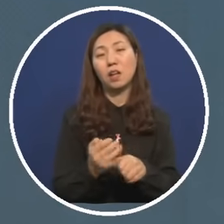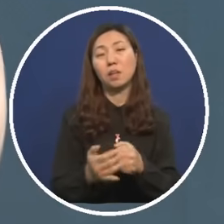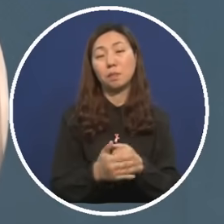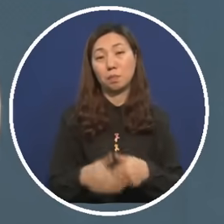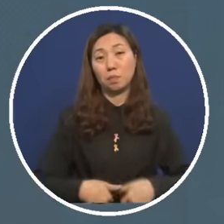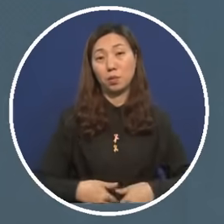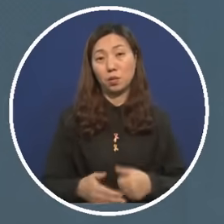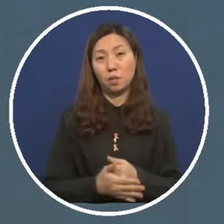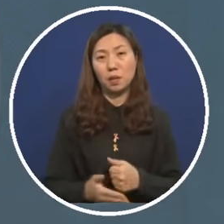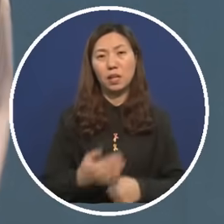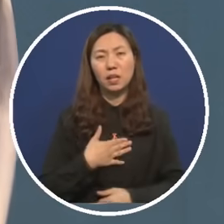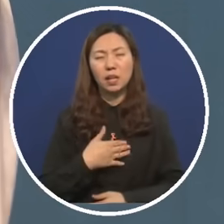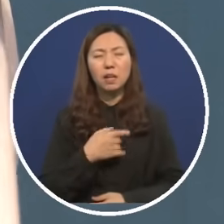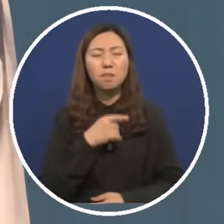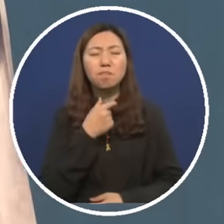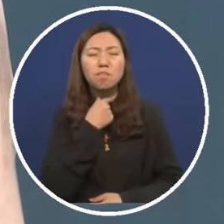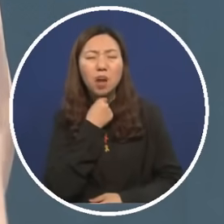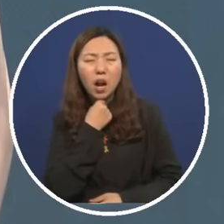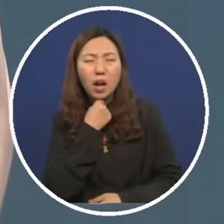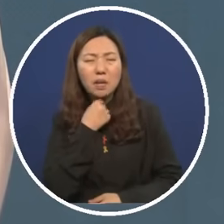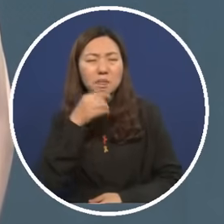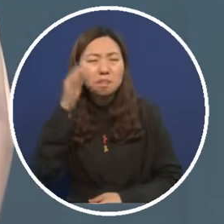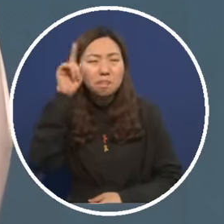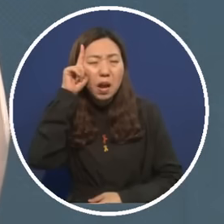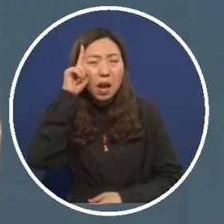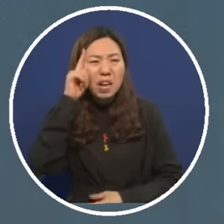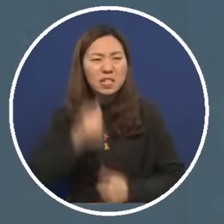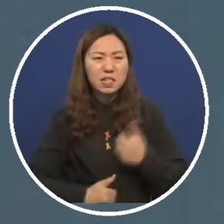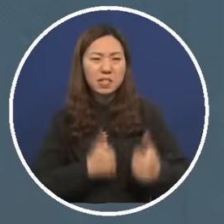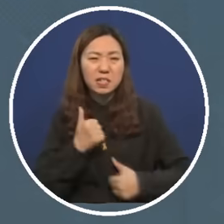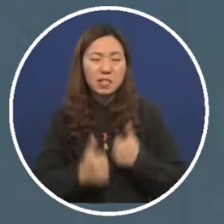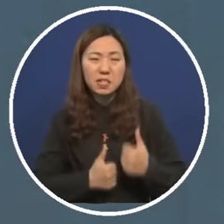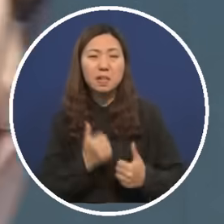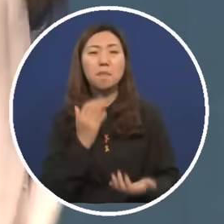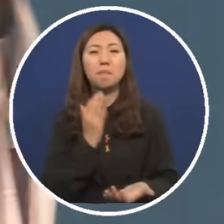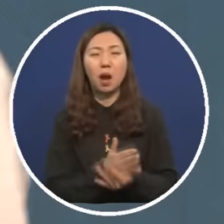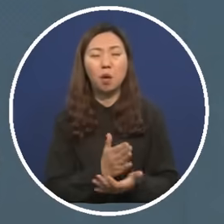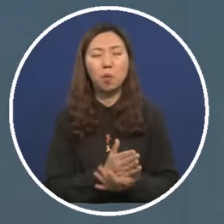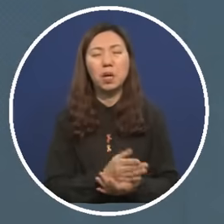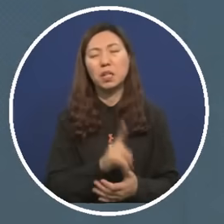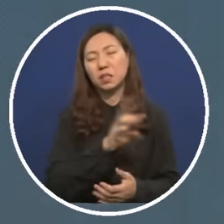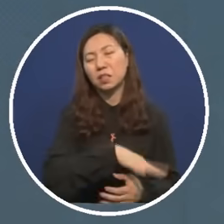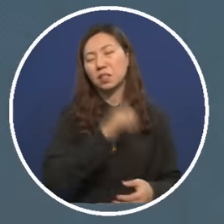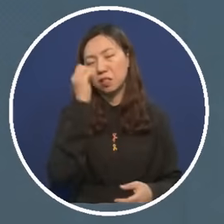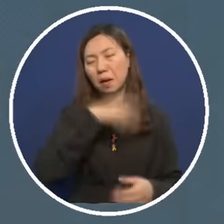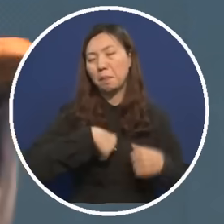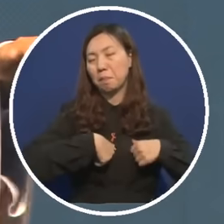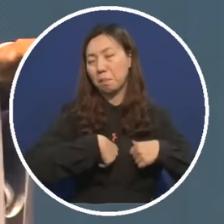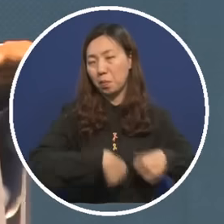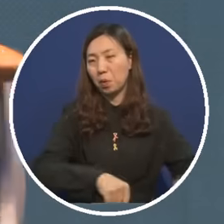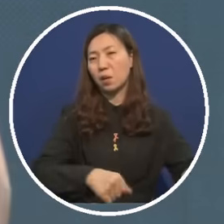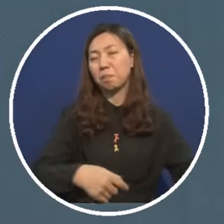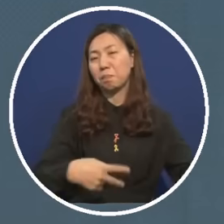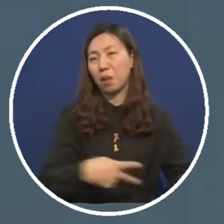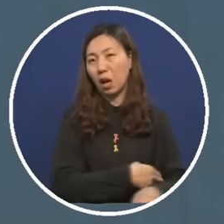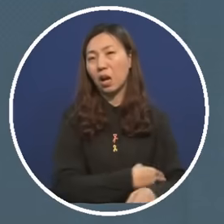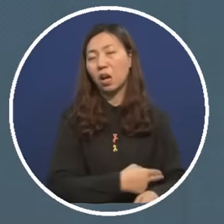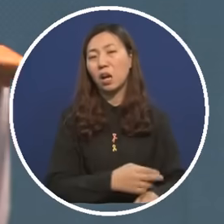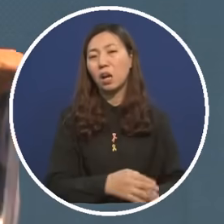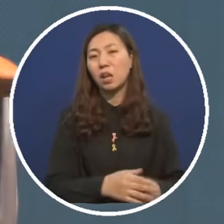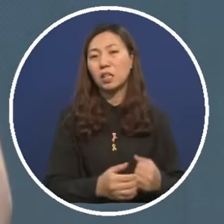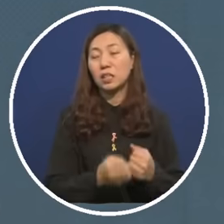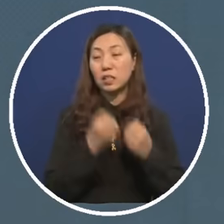내 기대에 어긋났다 그런다고 무조건 성질 내지 말고 그럼 그걸 탁 포기하고 그러면 내가 지금 나가